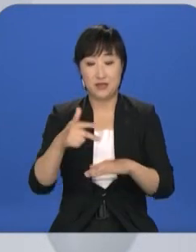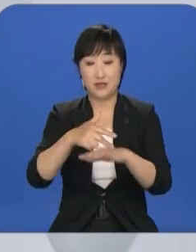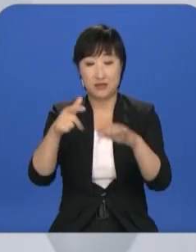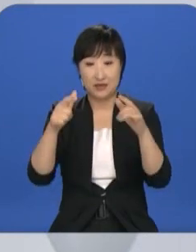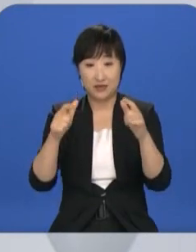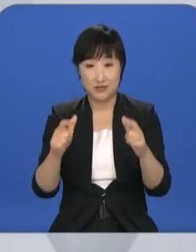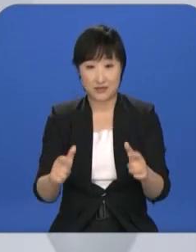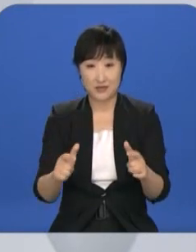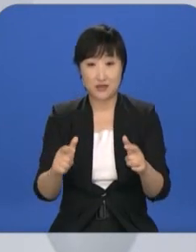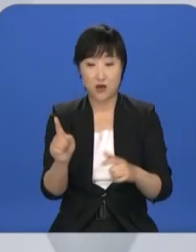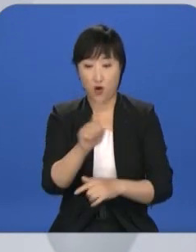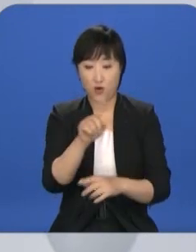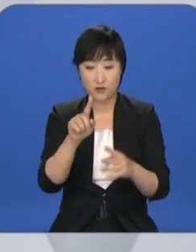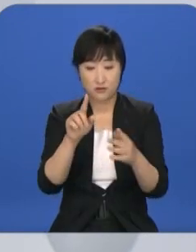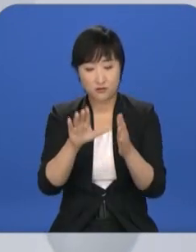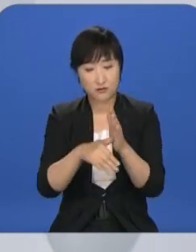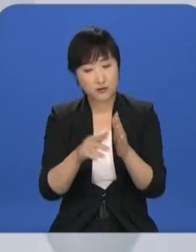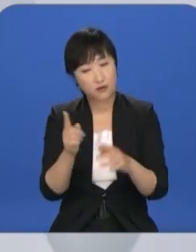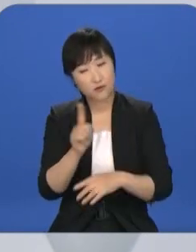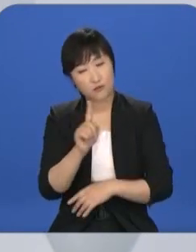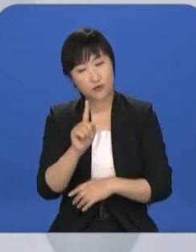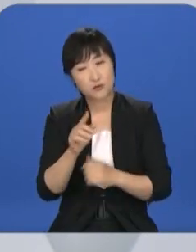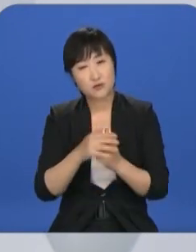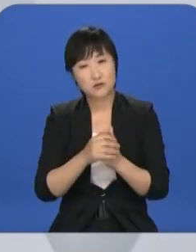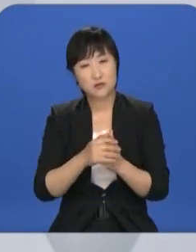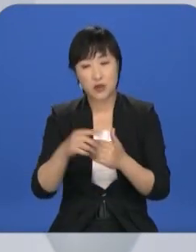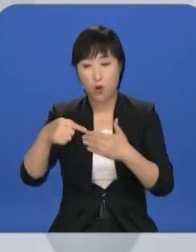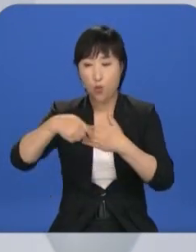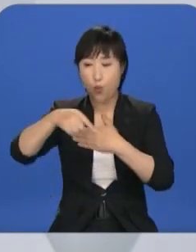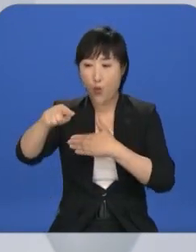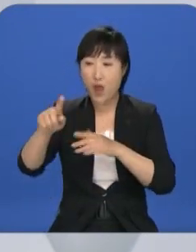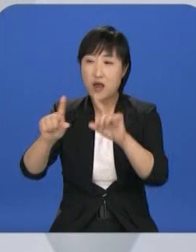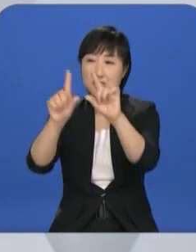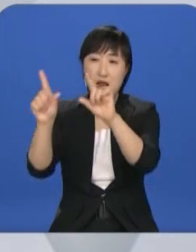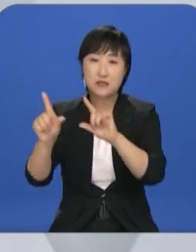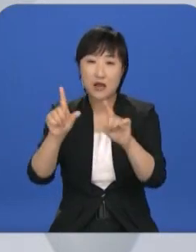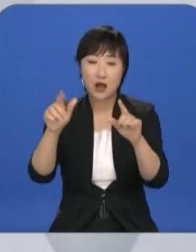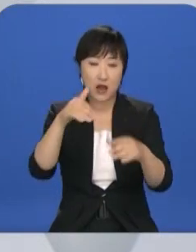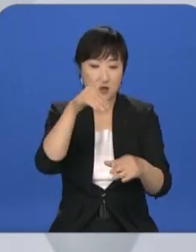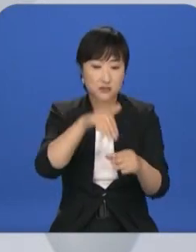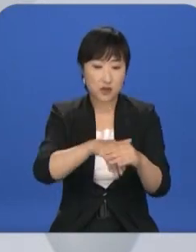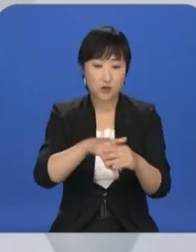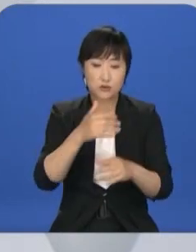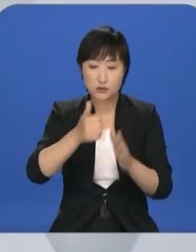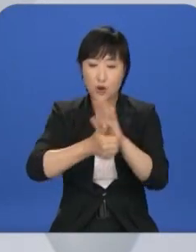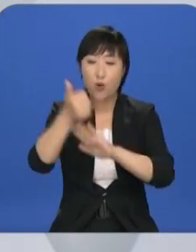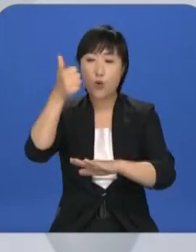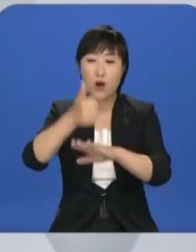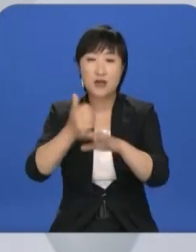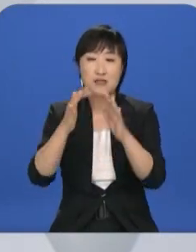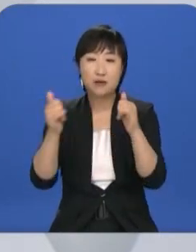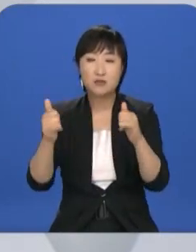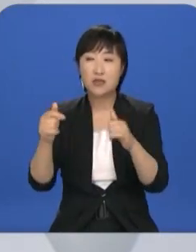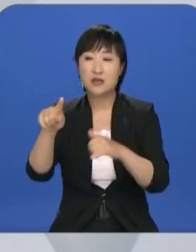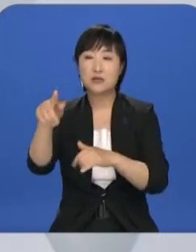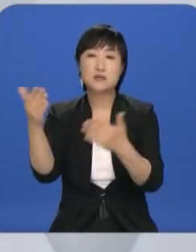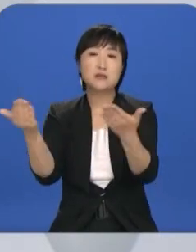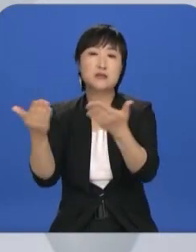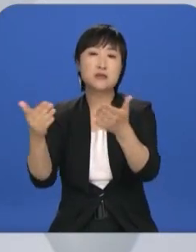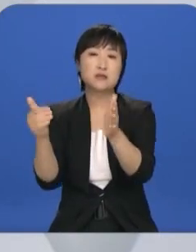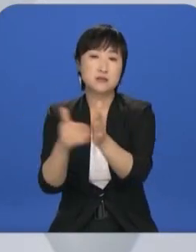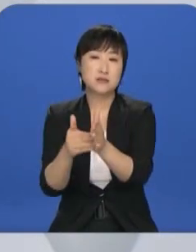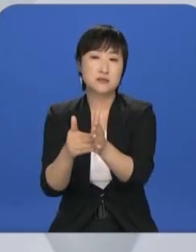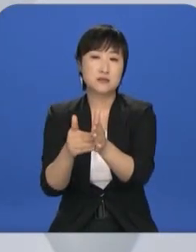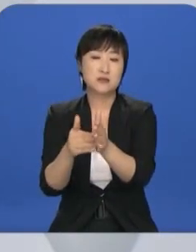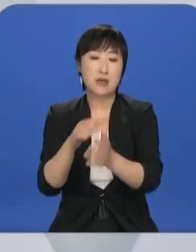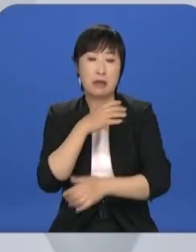우리 진도가 어느 때부턴가 외지에서 생활하시다가 성공하신 분들이 자기들 할 일 다